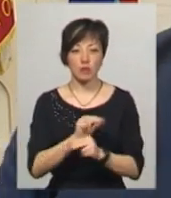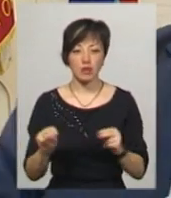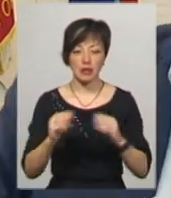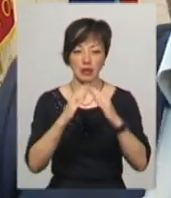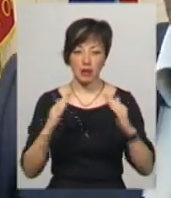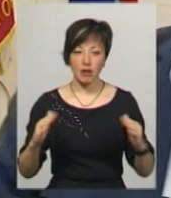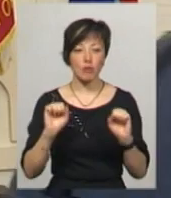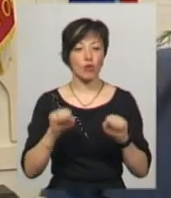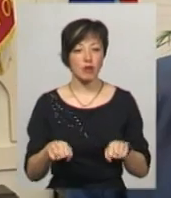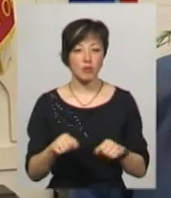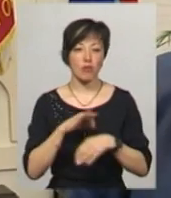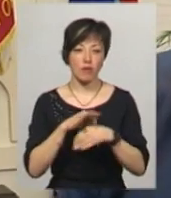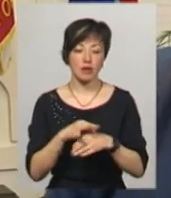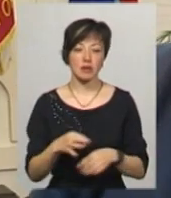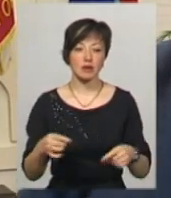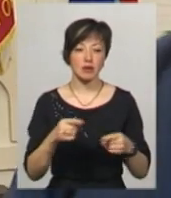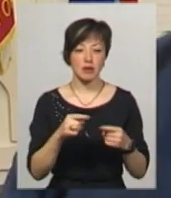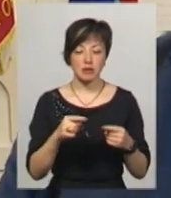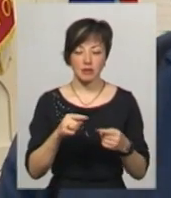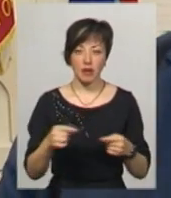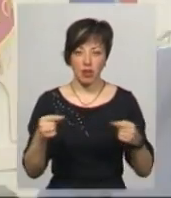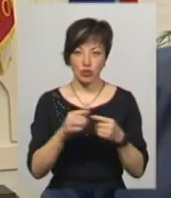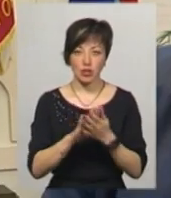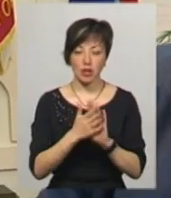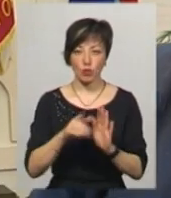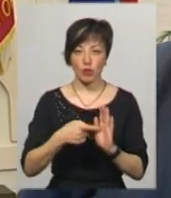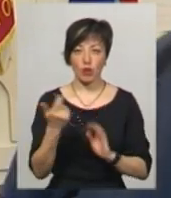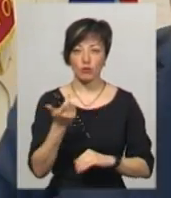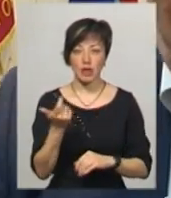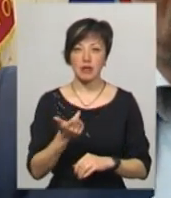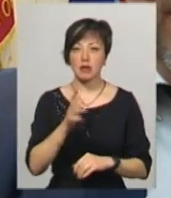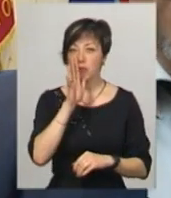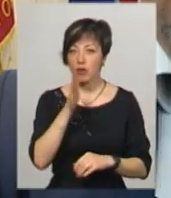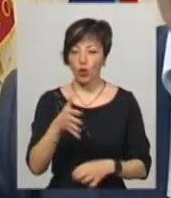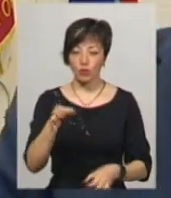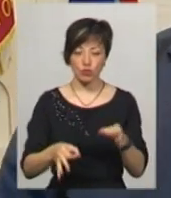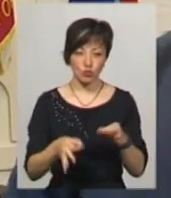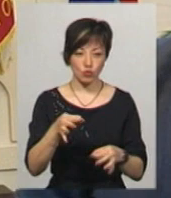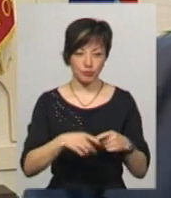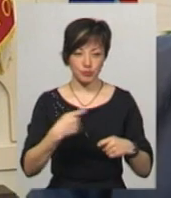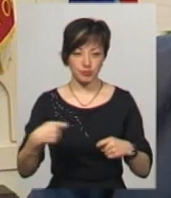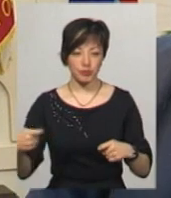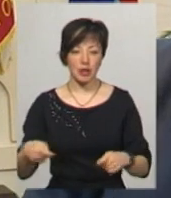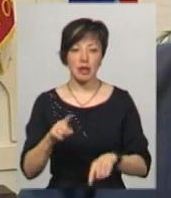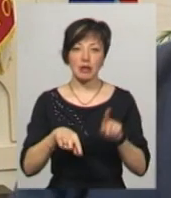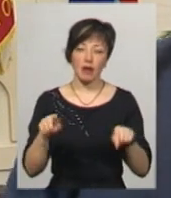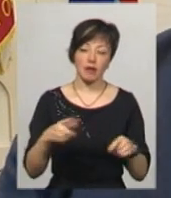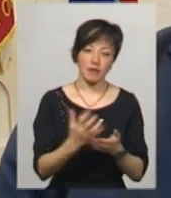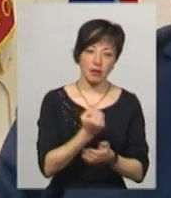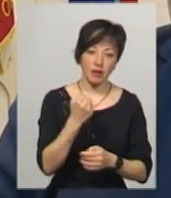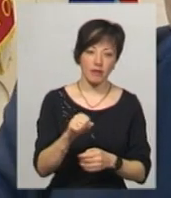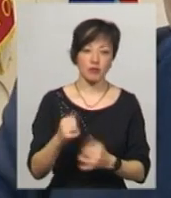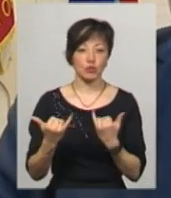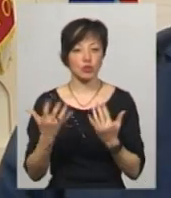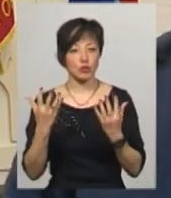дахи, ми могли б привести належний стан комунального господарства. У нас вже 5 років суди проходять, ми на деяких інстанціях вигравали, але